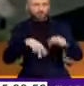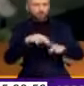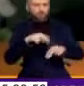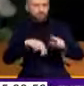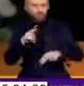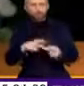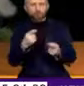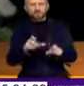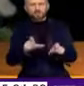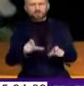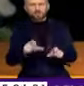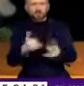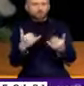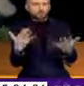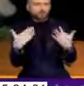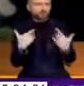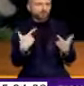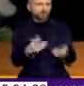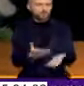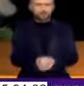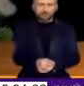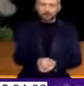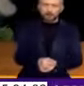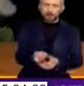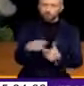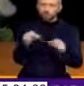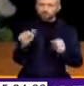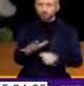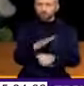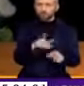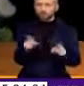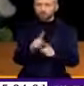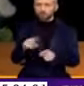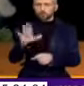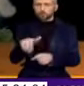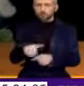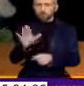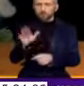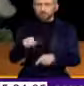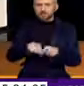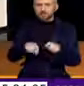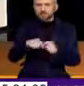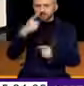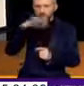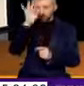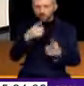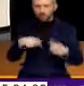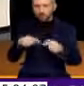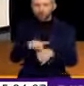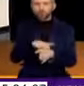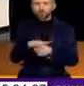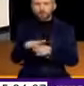трошки відсидів і тепер десь на Багамах відпочиває. Пане Юрію, чи може бути так, що потім після перевірки правоохоронних органів